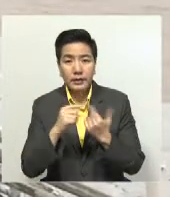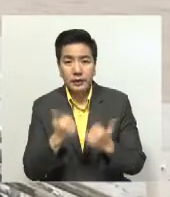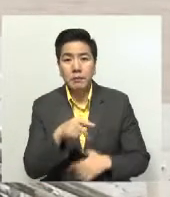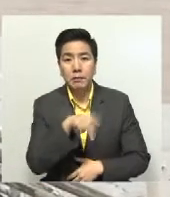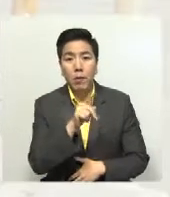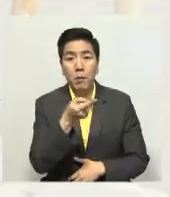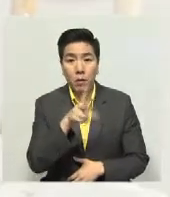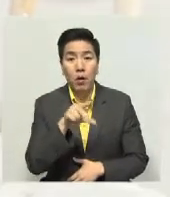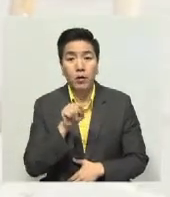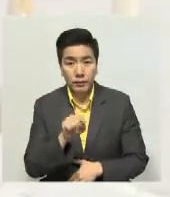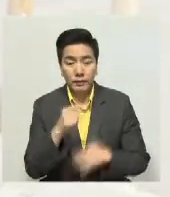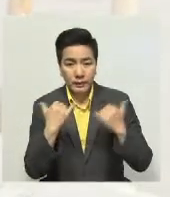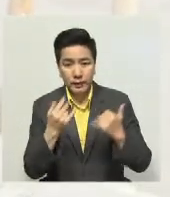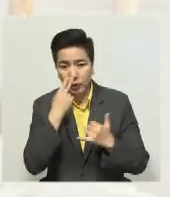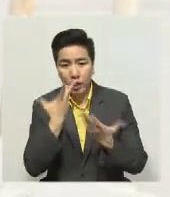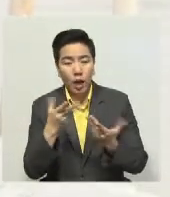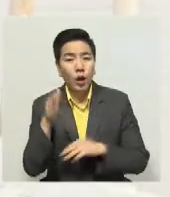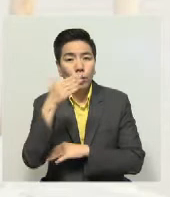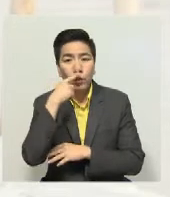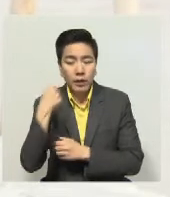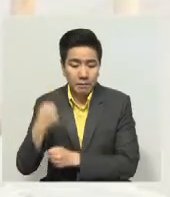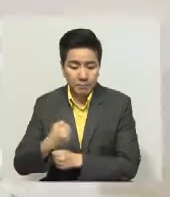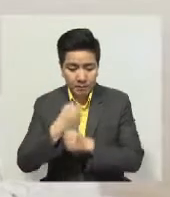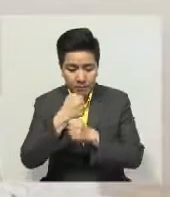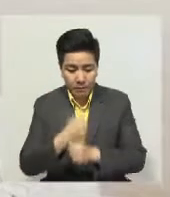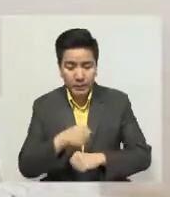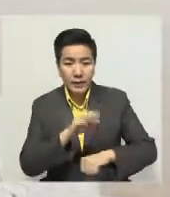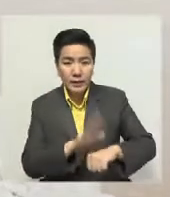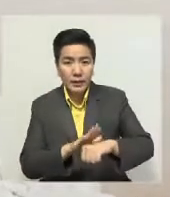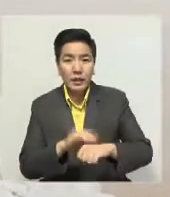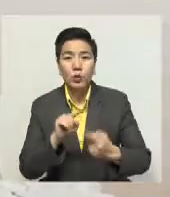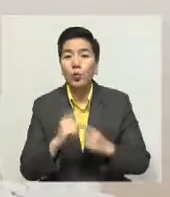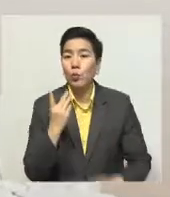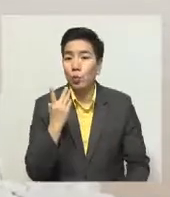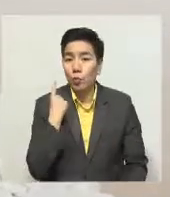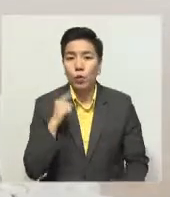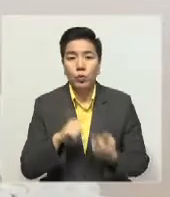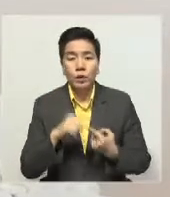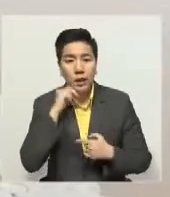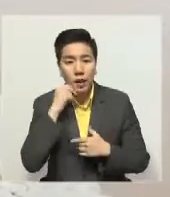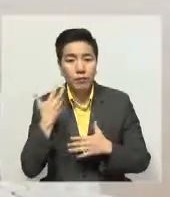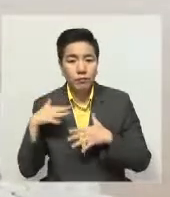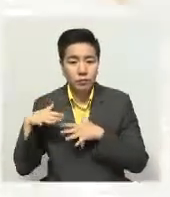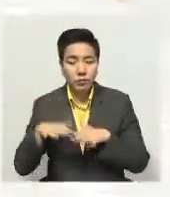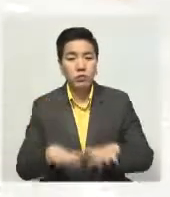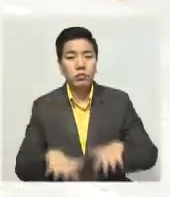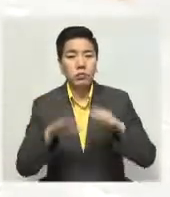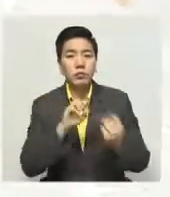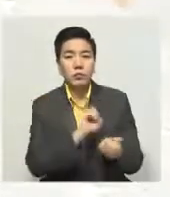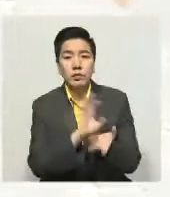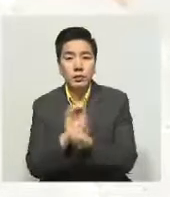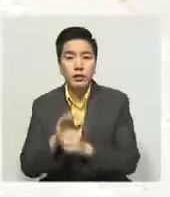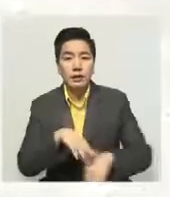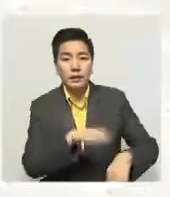และบรรเทาสาธารณภัยนะคะได้นำธงแดงมาปักไว้ตั้งแต่เมื่อวานนี้นะคะหลังน้ำเจาะเข้าขั้นวิกฤตเตือน